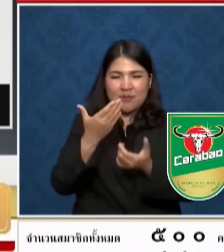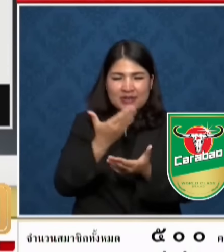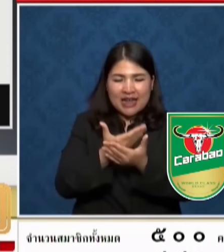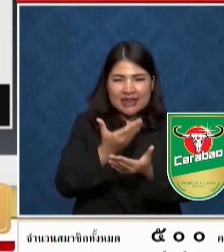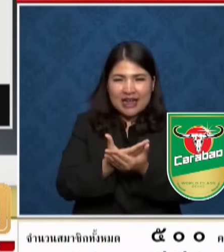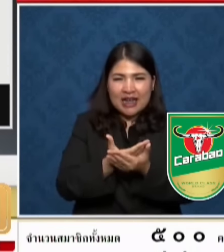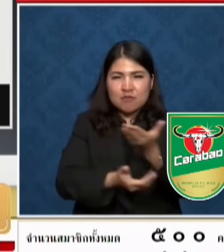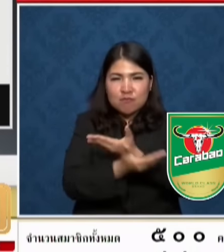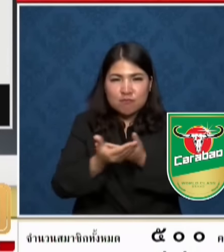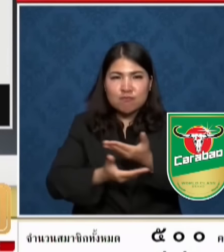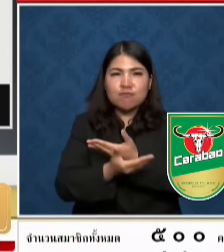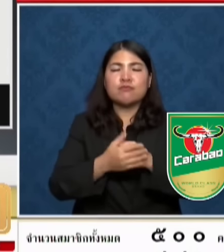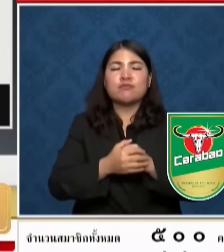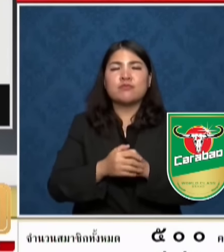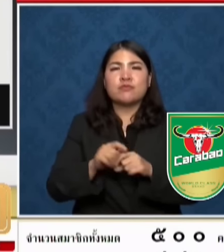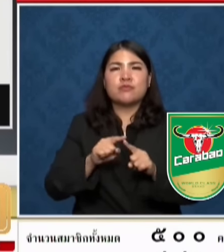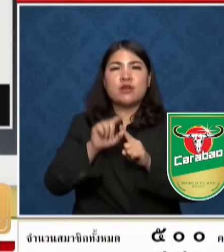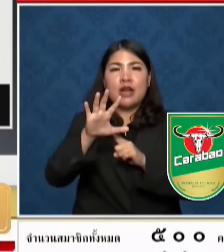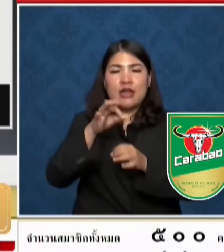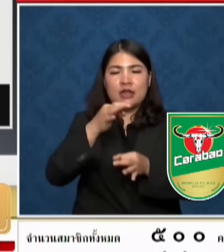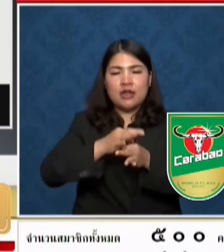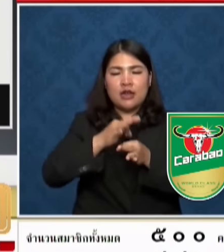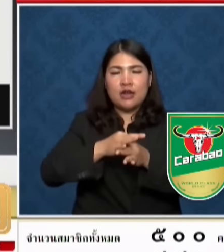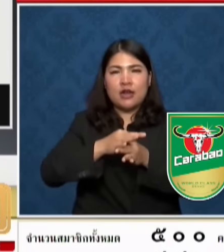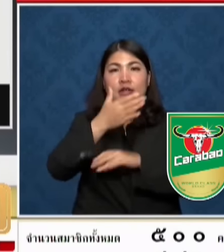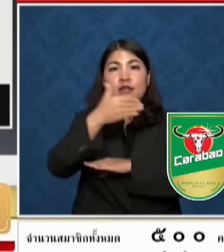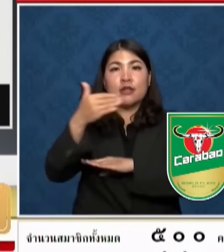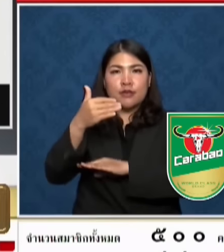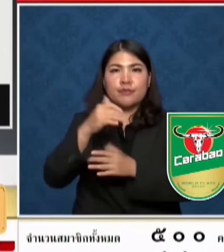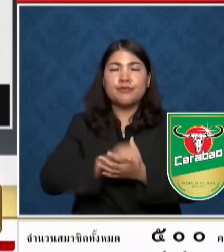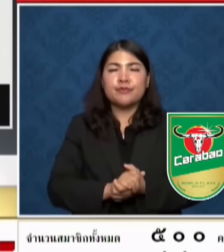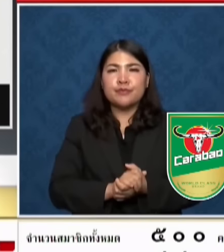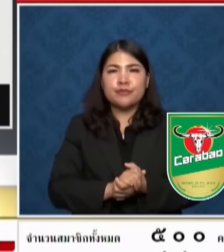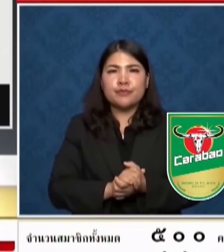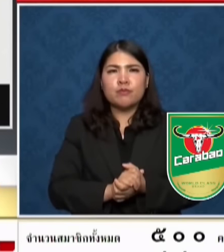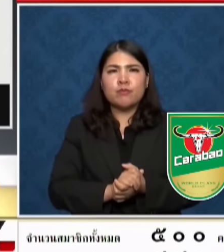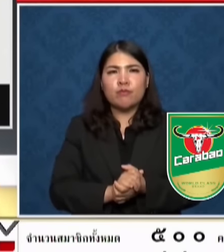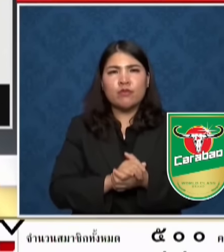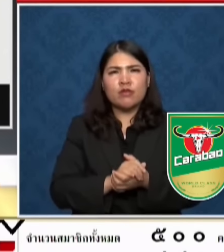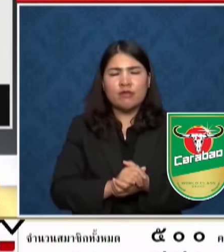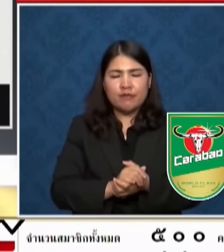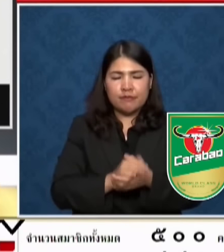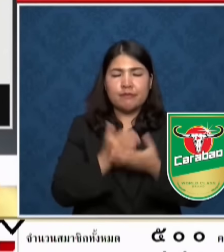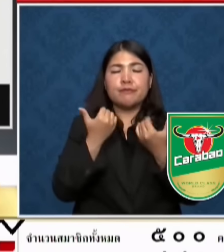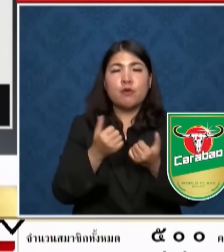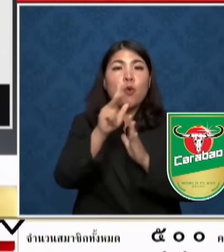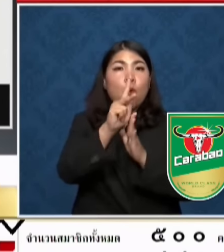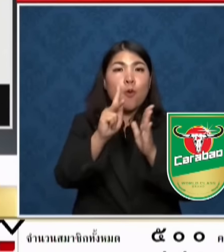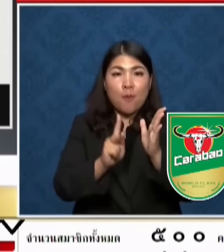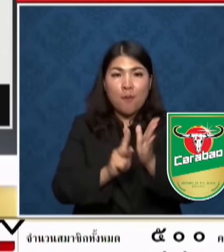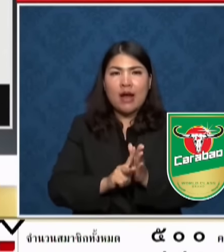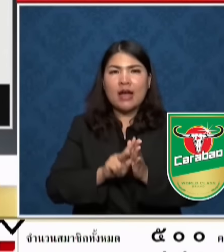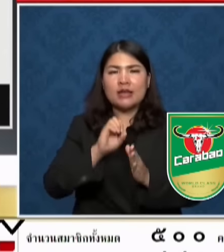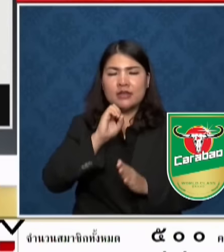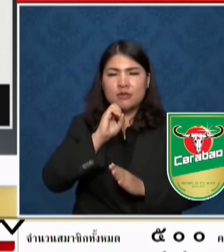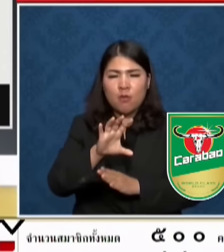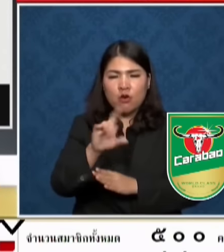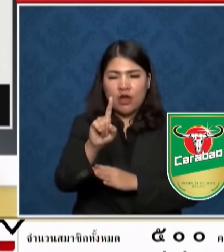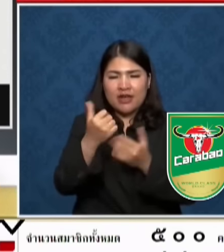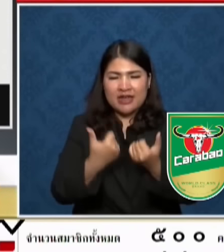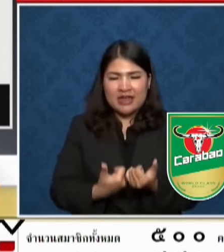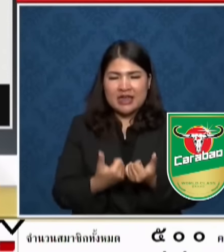หรือปปง 5 ธนาคารแห่งประเทศไทยหรือแบงก์ชาติค่ะโดยเจตนารมณ์ของกฎหมายเนี่ยคือต้องปิดบัญชี